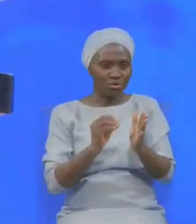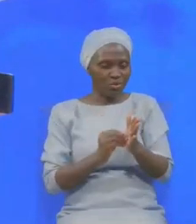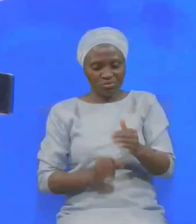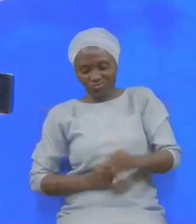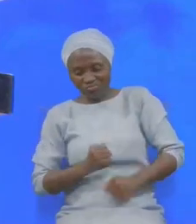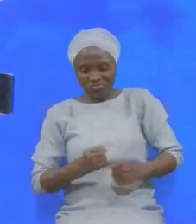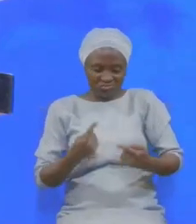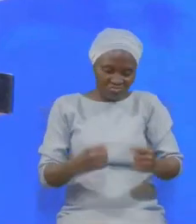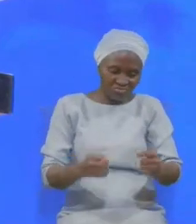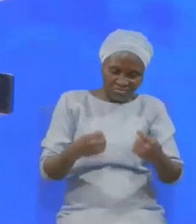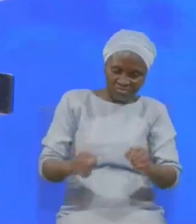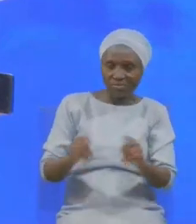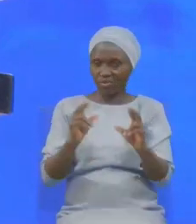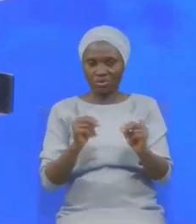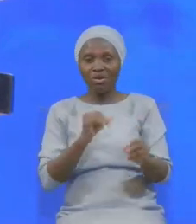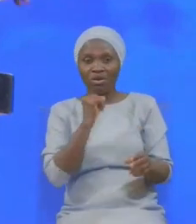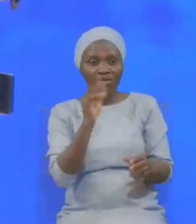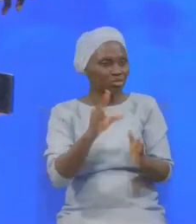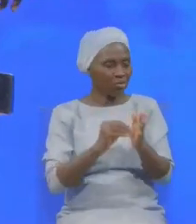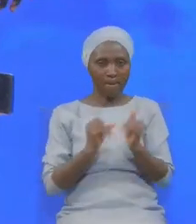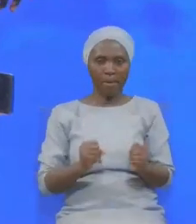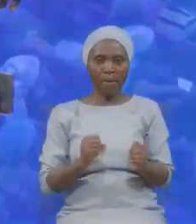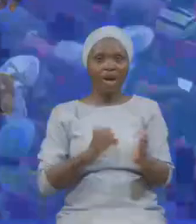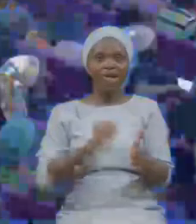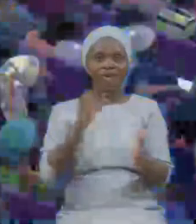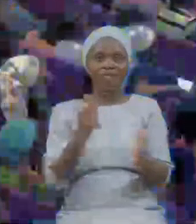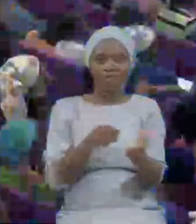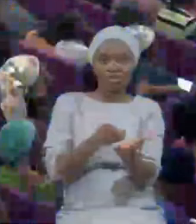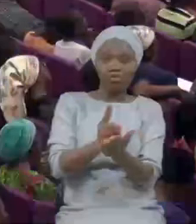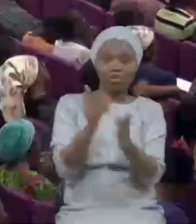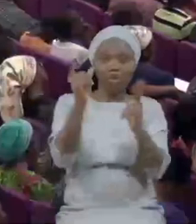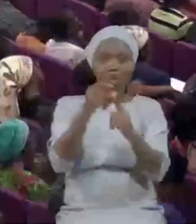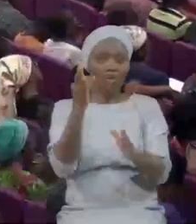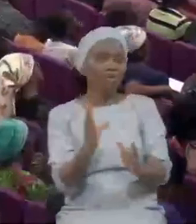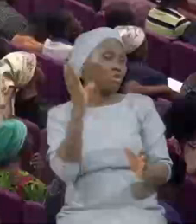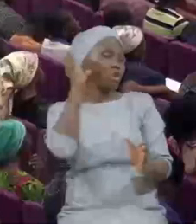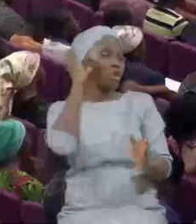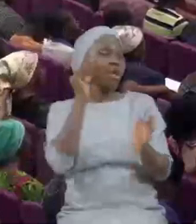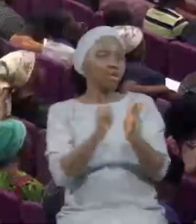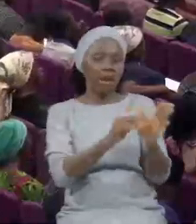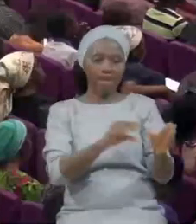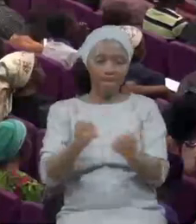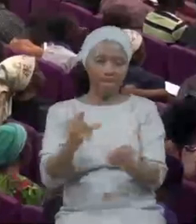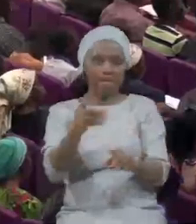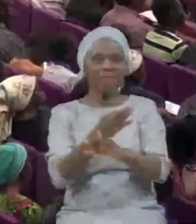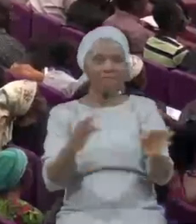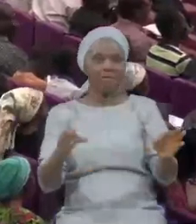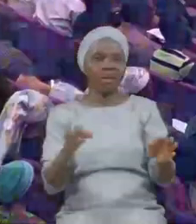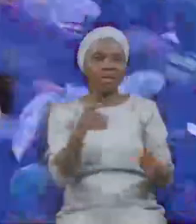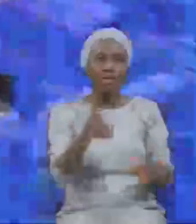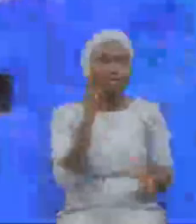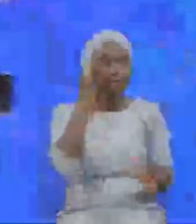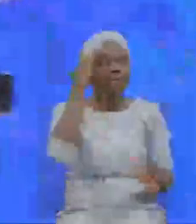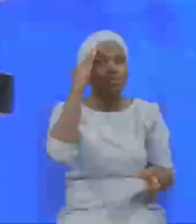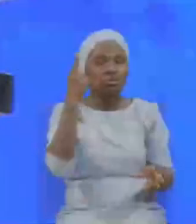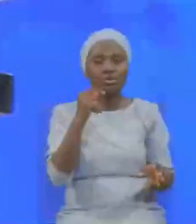pas votre force. La vérité que vous entendez vous affranchira. Vous connaîtrez la vérité Et la